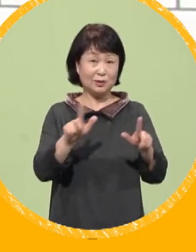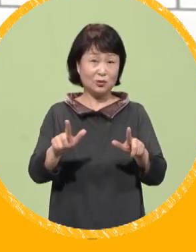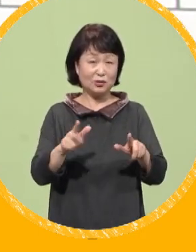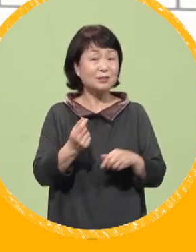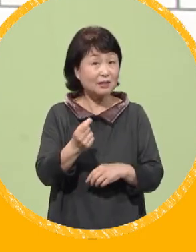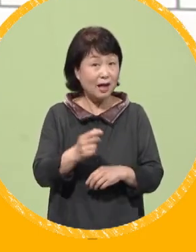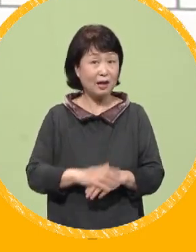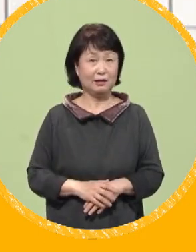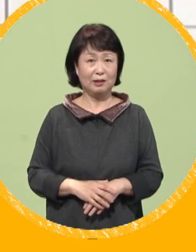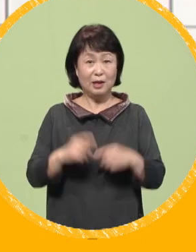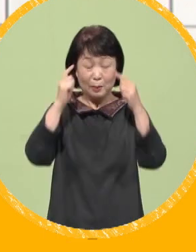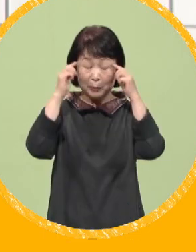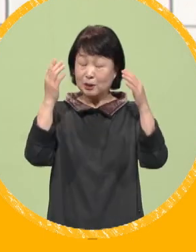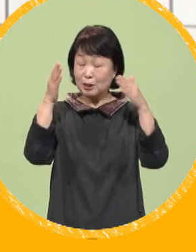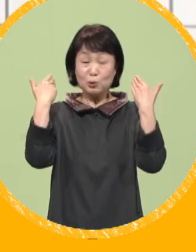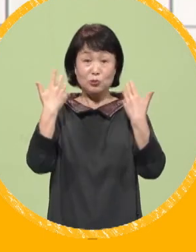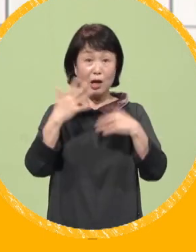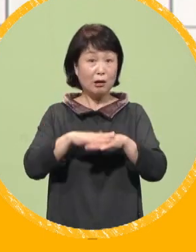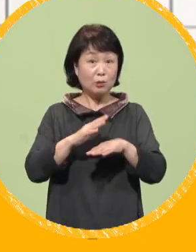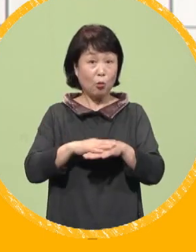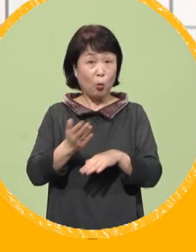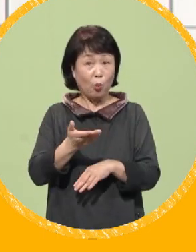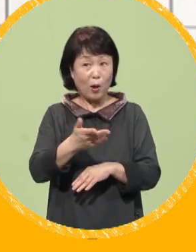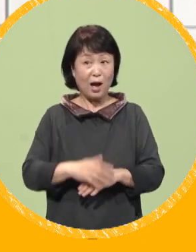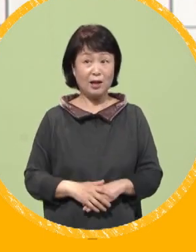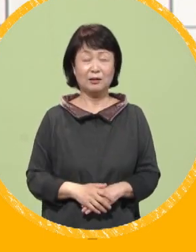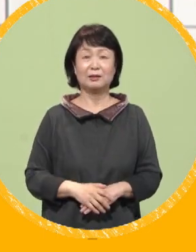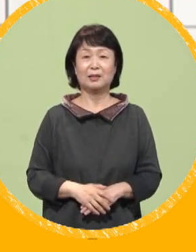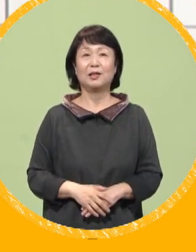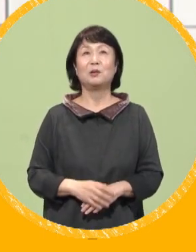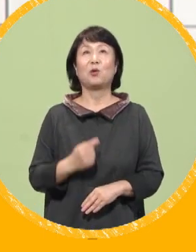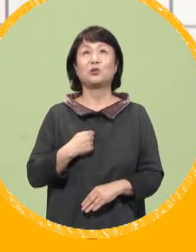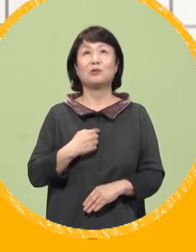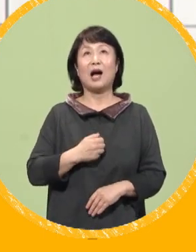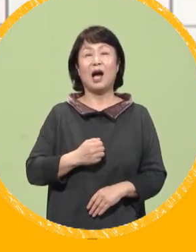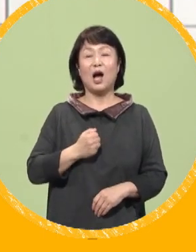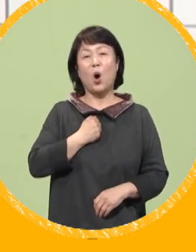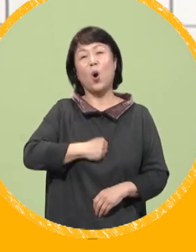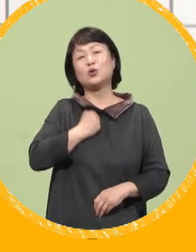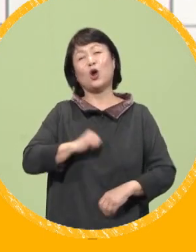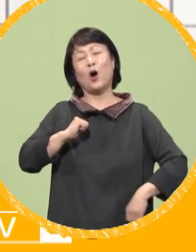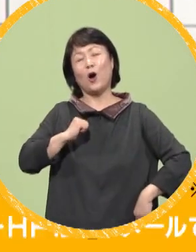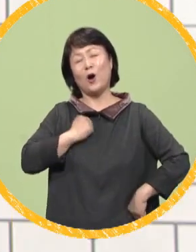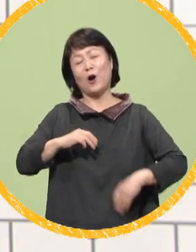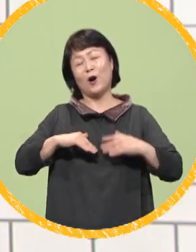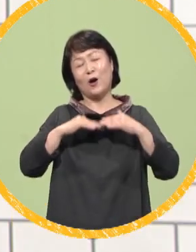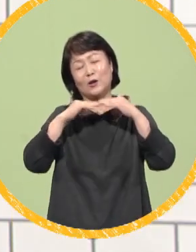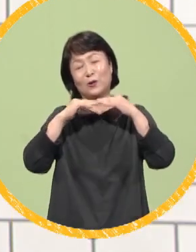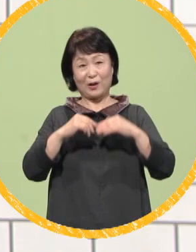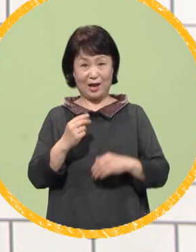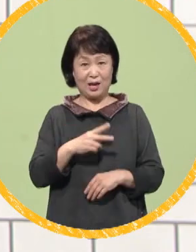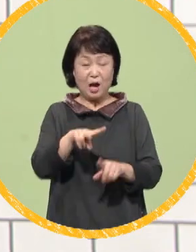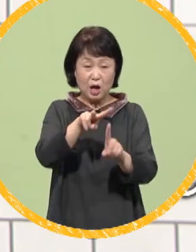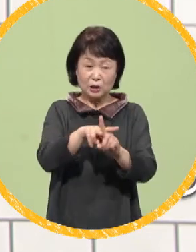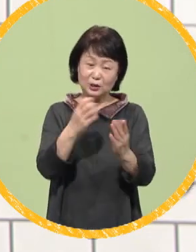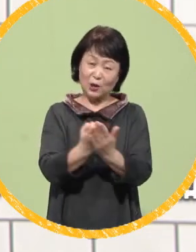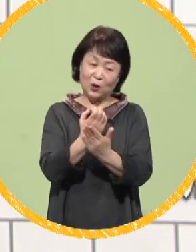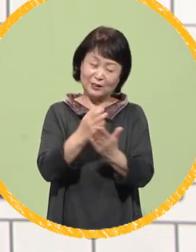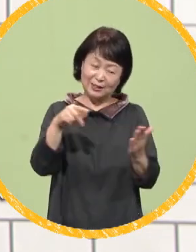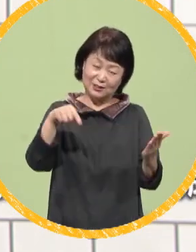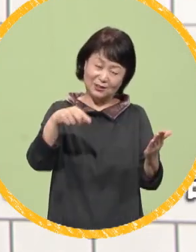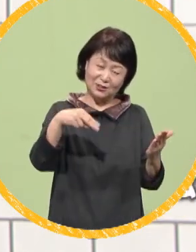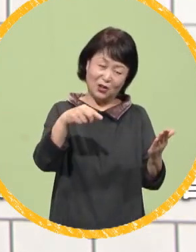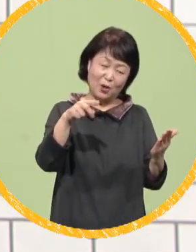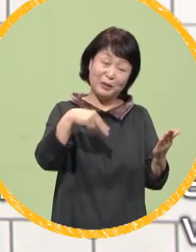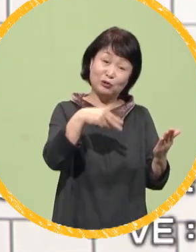と行って気分転換としている僕ですけどもこうやっぱりお風呂とか小説とか最近ちょっと